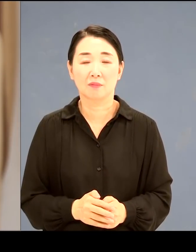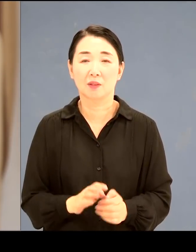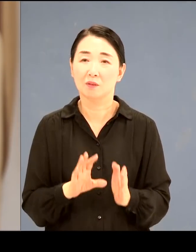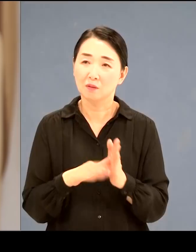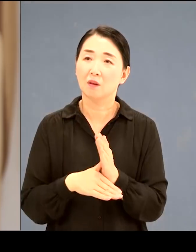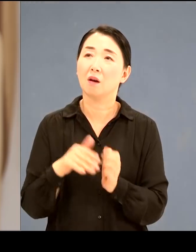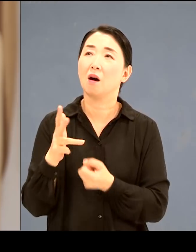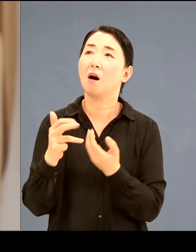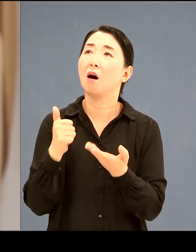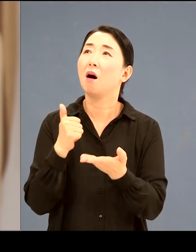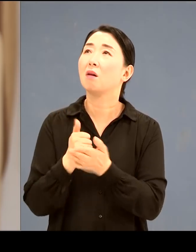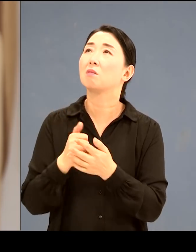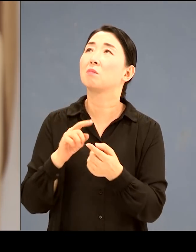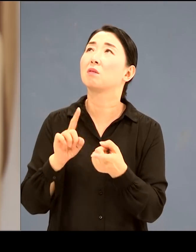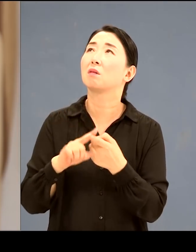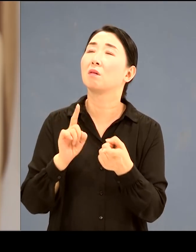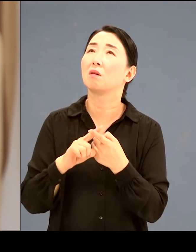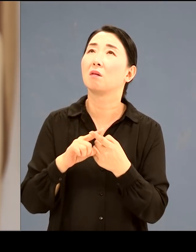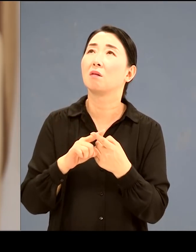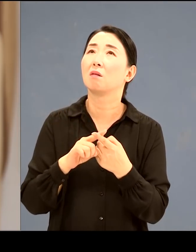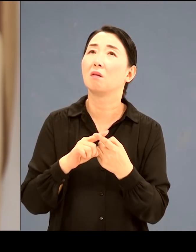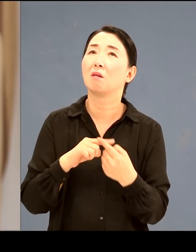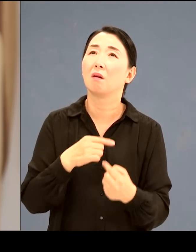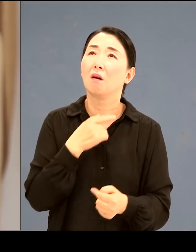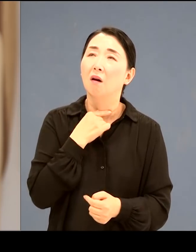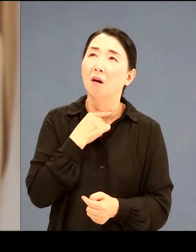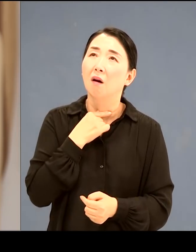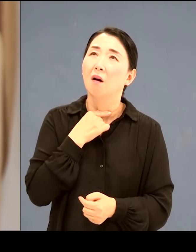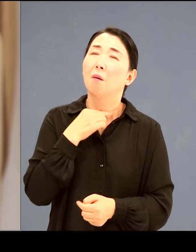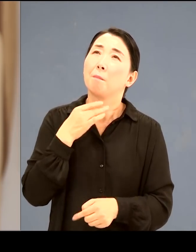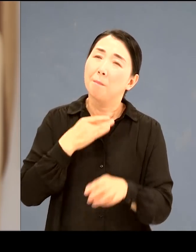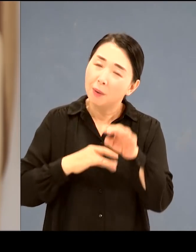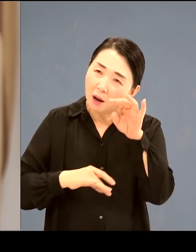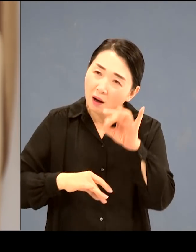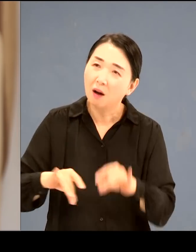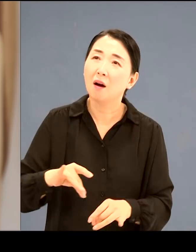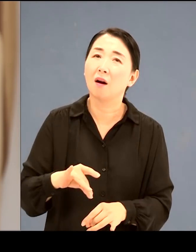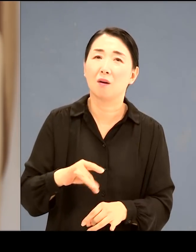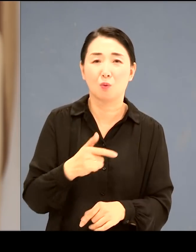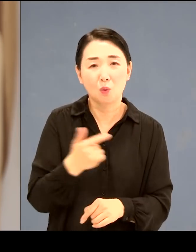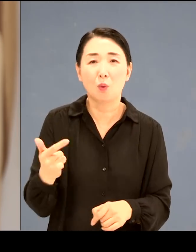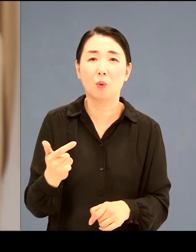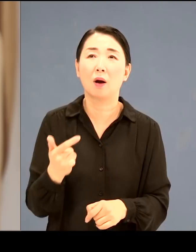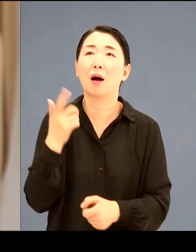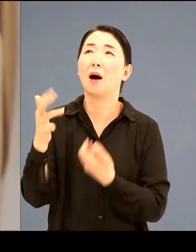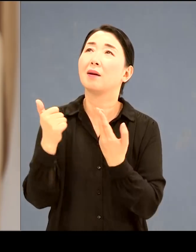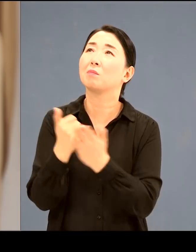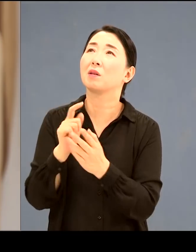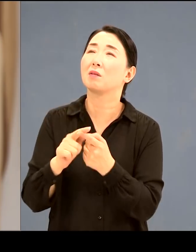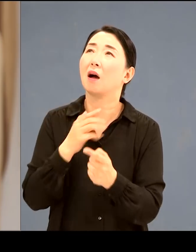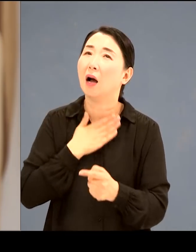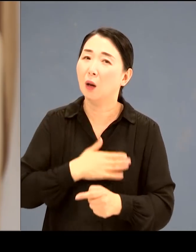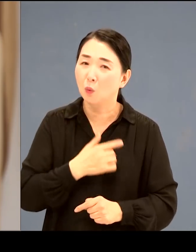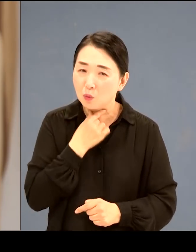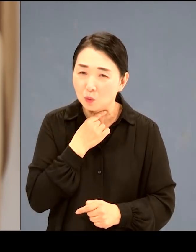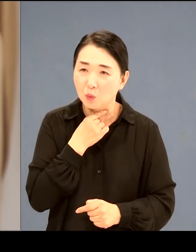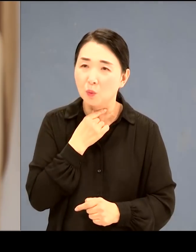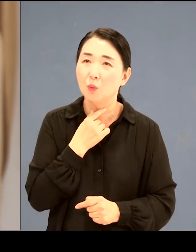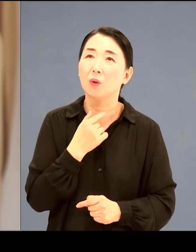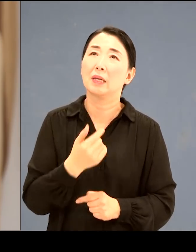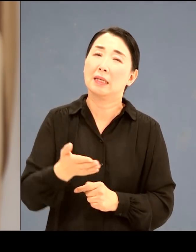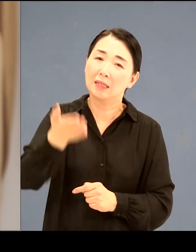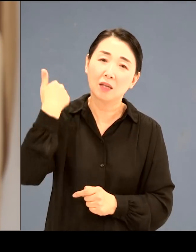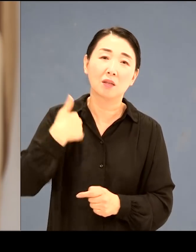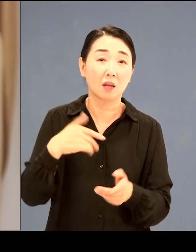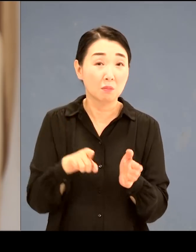하나님에 대한 갈망이 클 시절이었어요. 하나님을 더 알고 싶고 정말 주님 예전에 저희